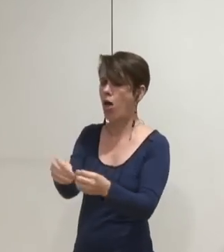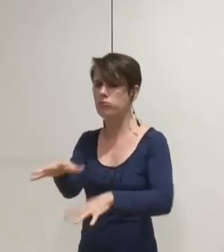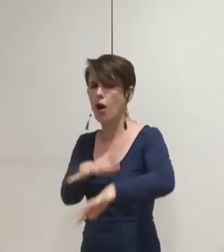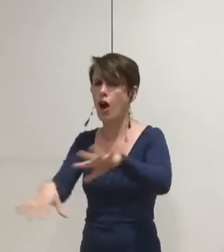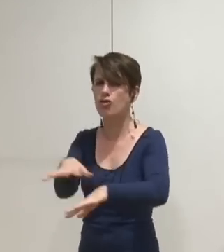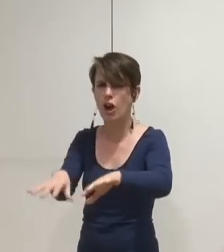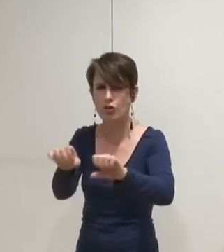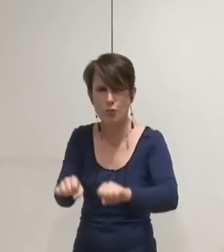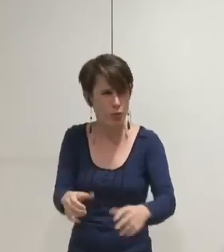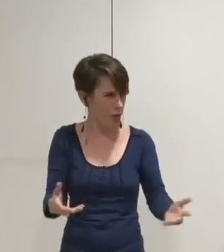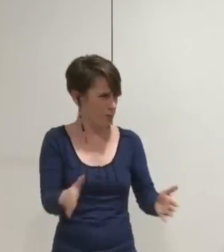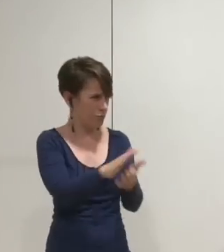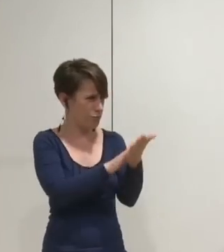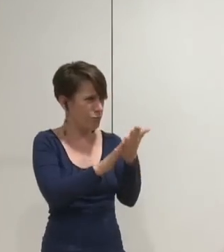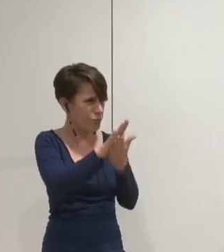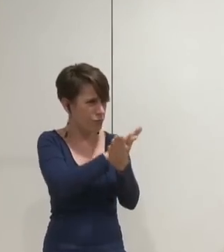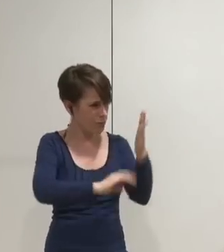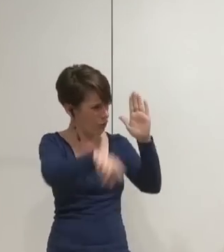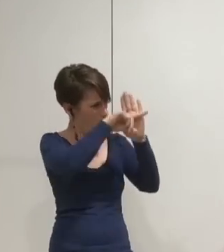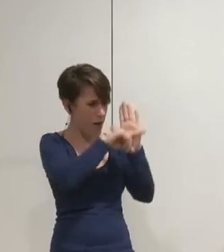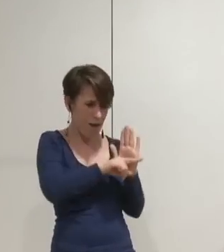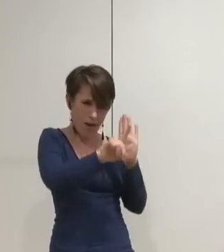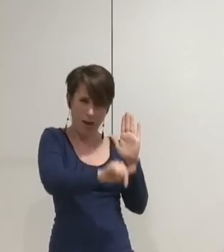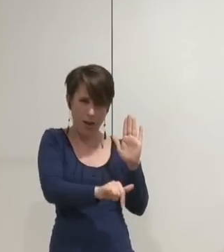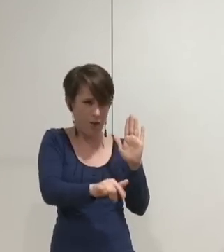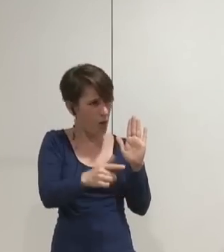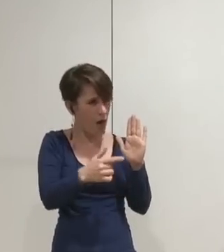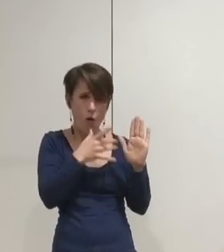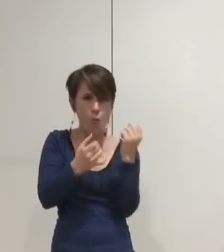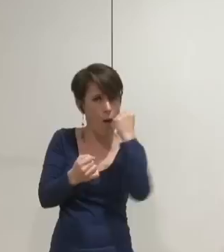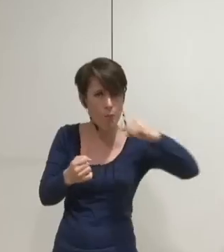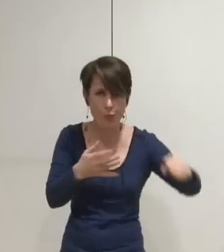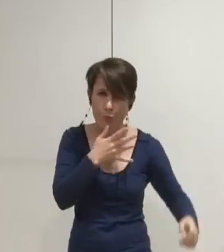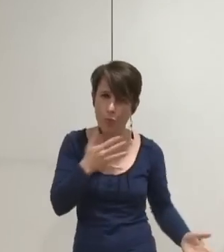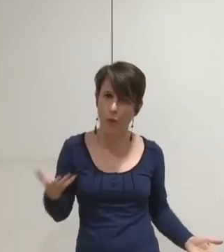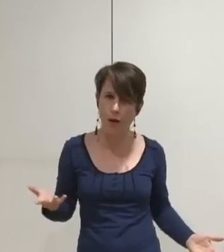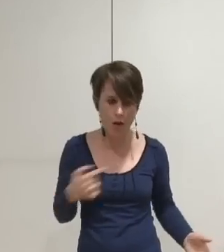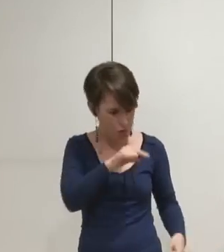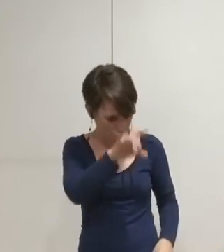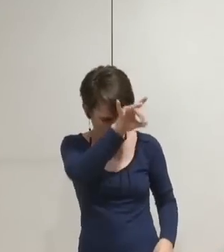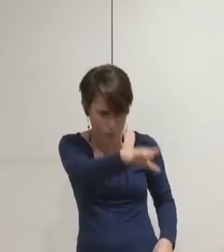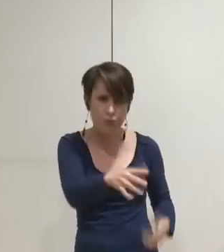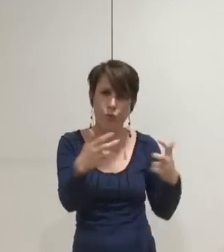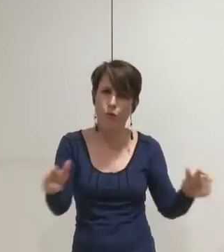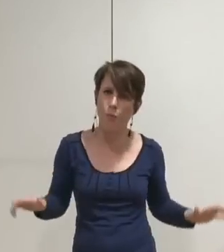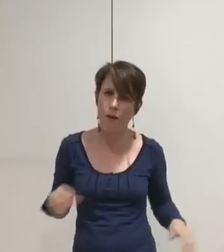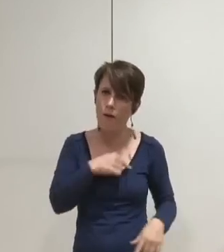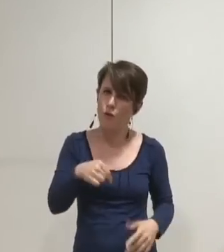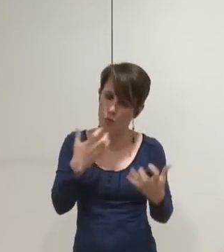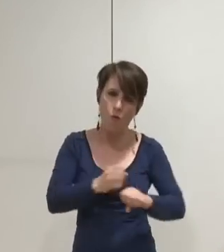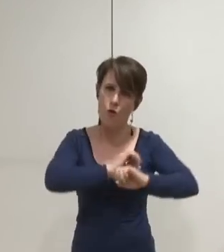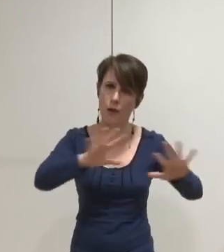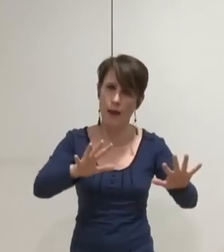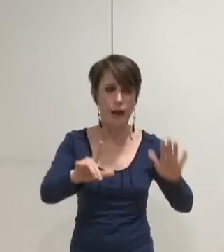décision au mépris des règles les plus élémentaires régissant les marchés publics ne comptez pas là-dessus que les choses soient claires et les petits